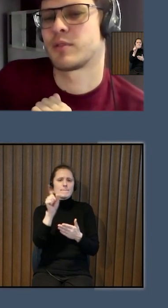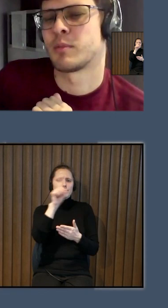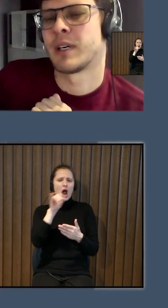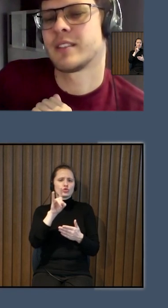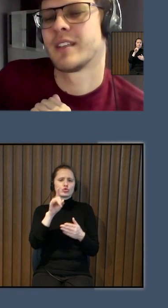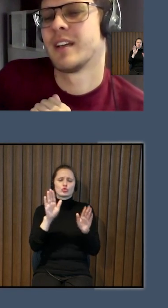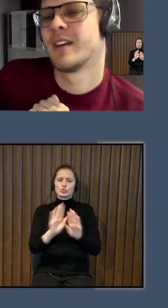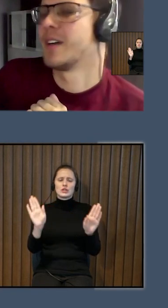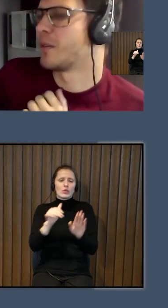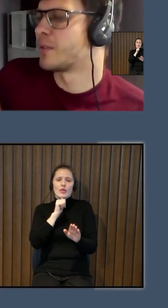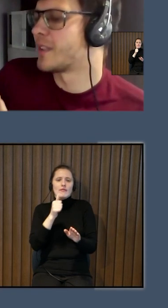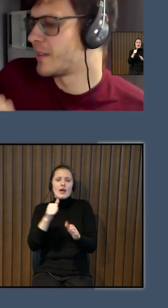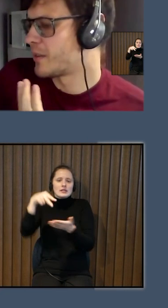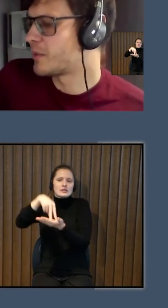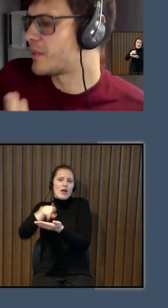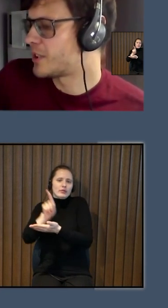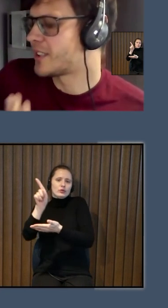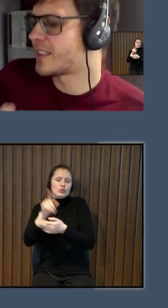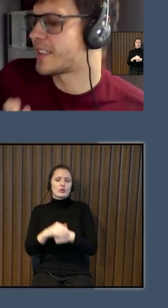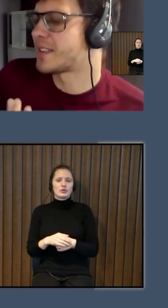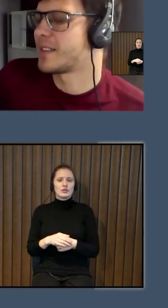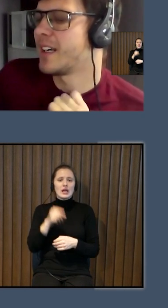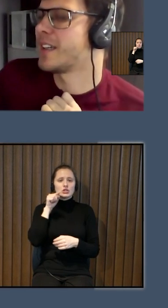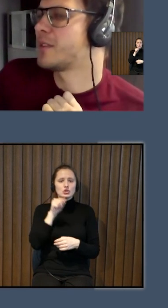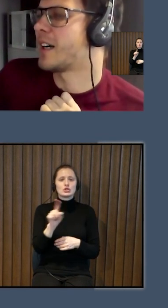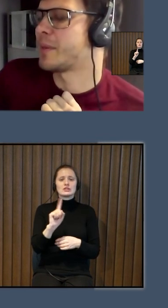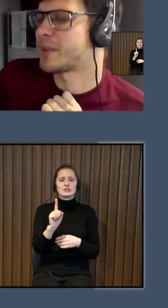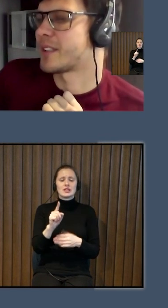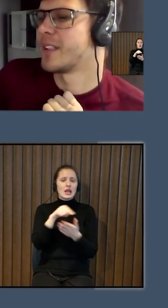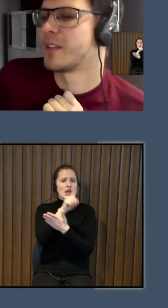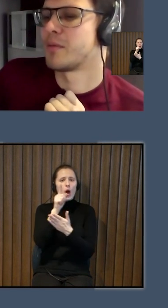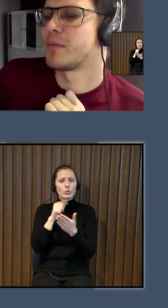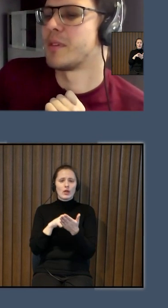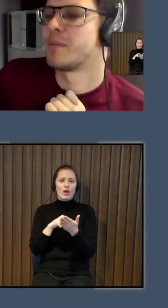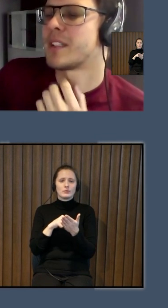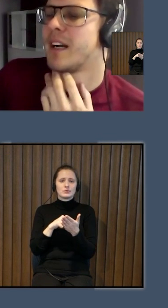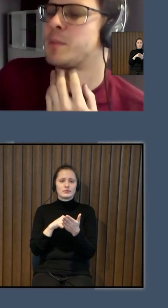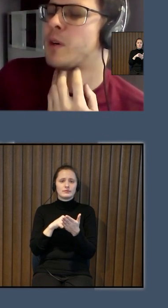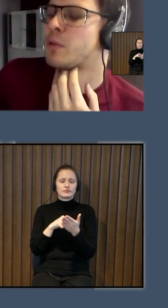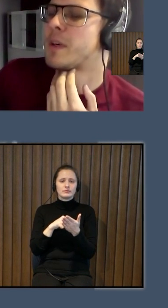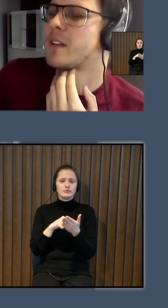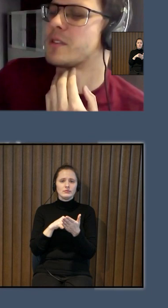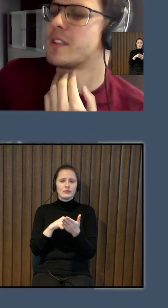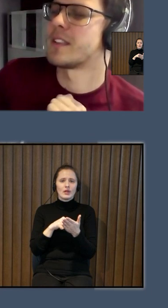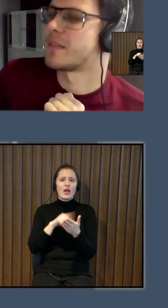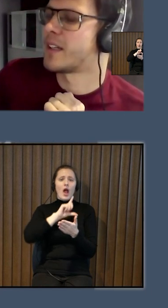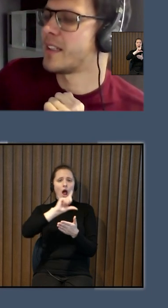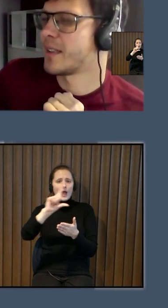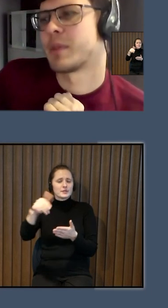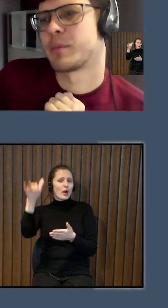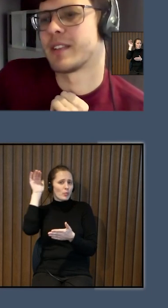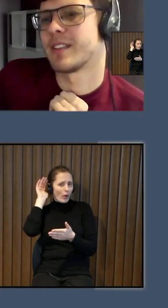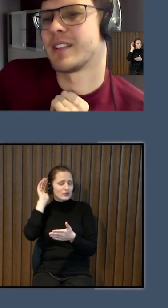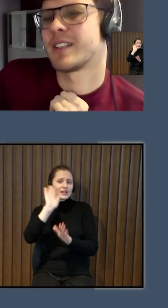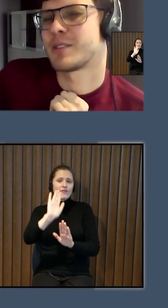atrasties tur, kur bas. Un, šis ir tas jājautājums, ka, nu, aizbrauktu paklausīties